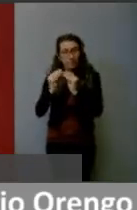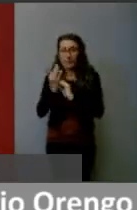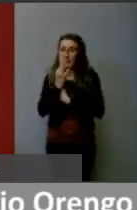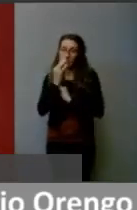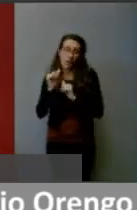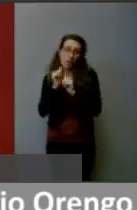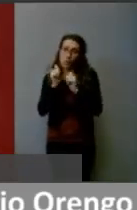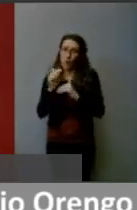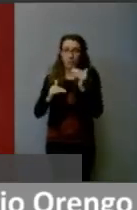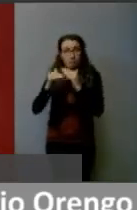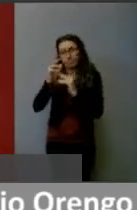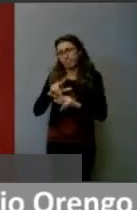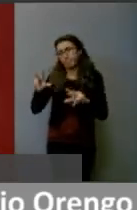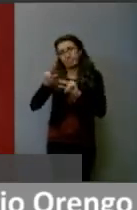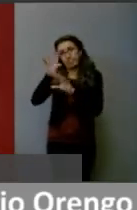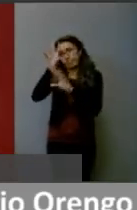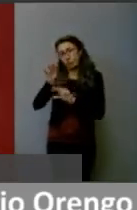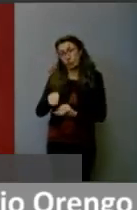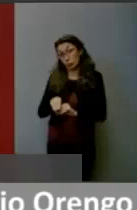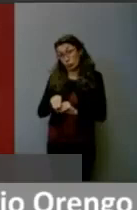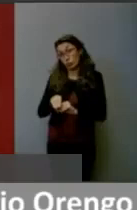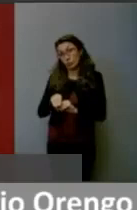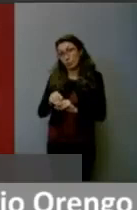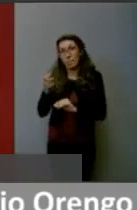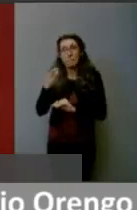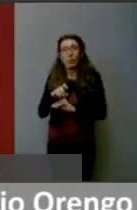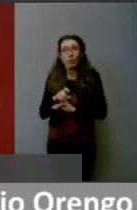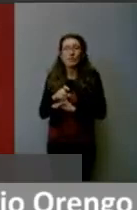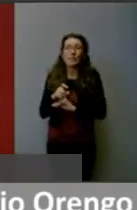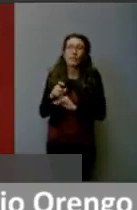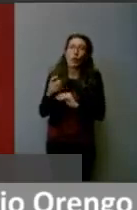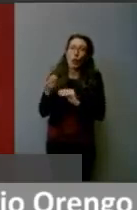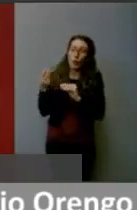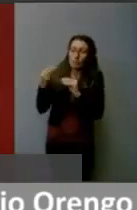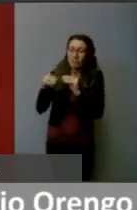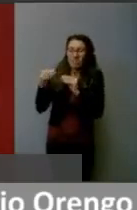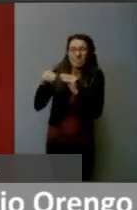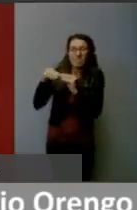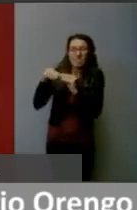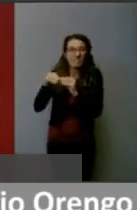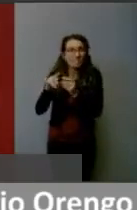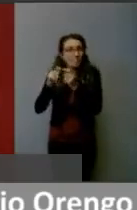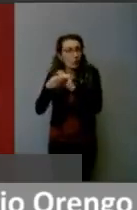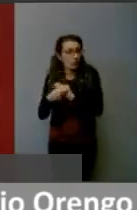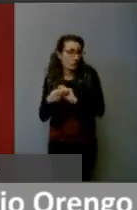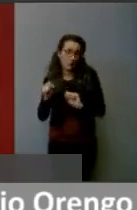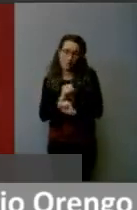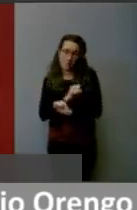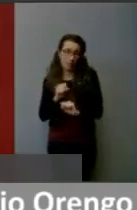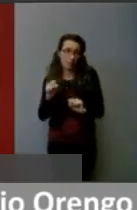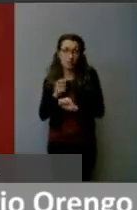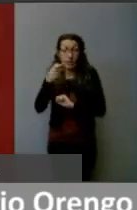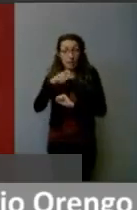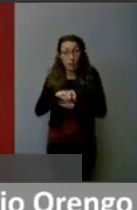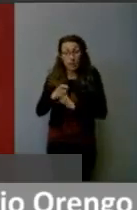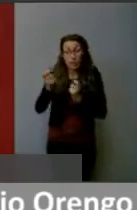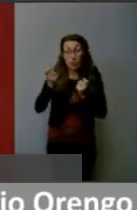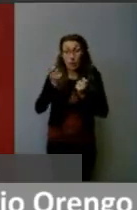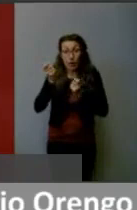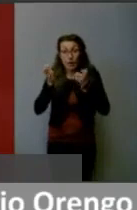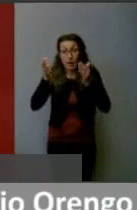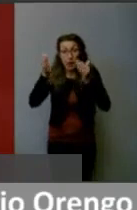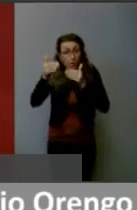ricostruirlo, diciamo, integralmente, in quanto non è possibile recuperare quello che attualmente la cabina e l'impianto che si